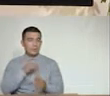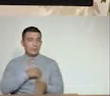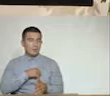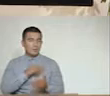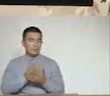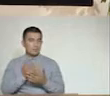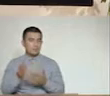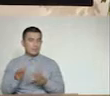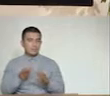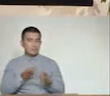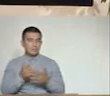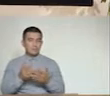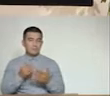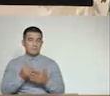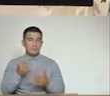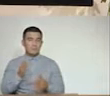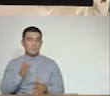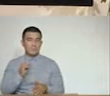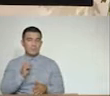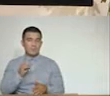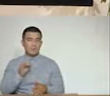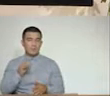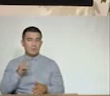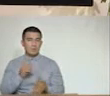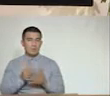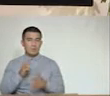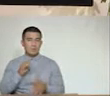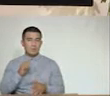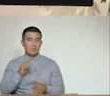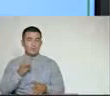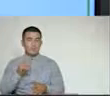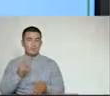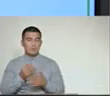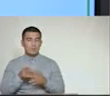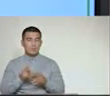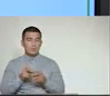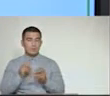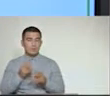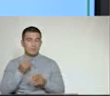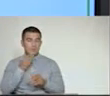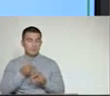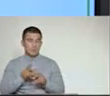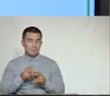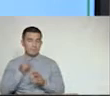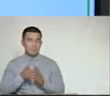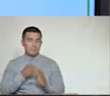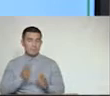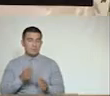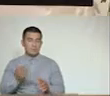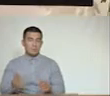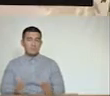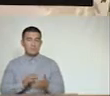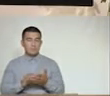hazm qilish vakuolasining hosil bo'lishi, tufilka nima bilan oziqlanishini yozib qo'yishingiz